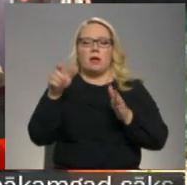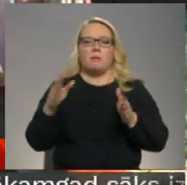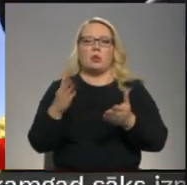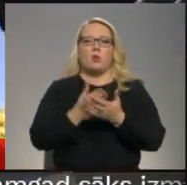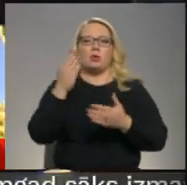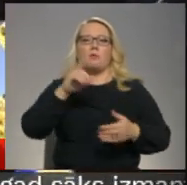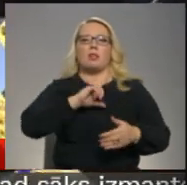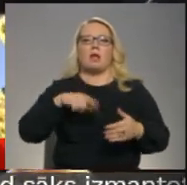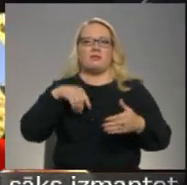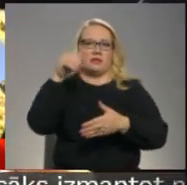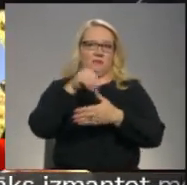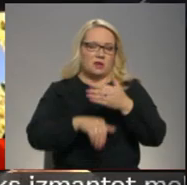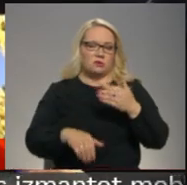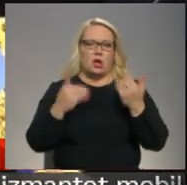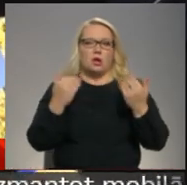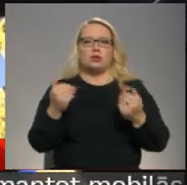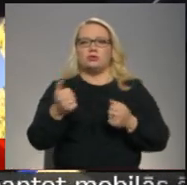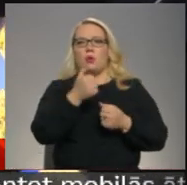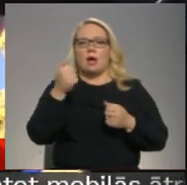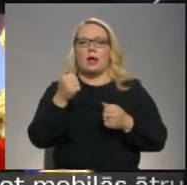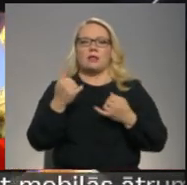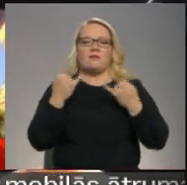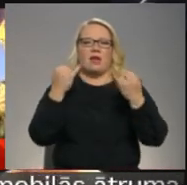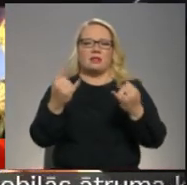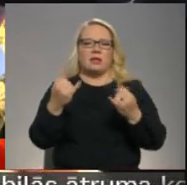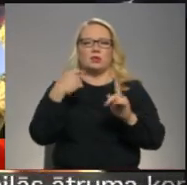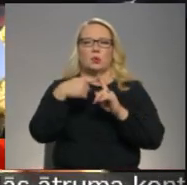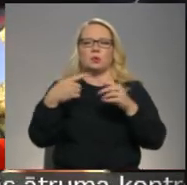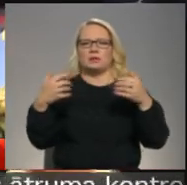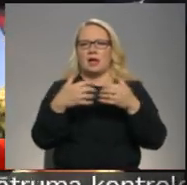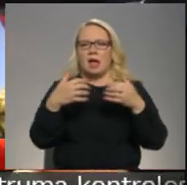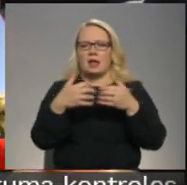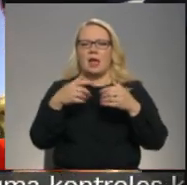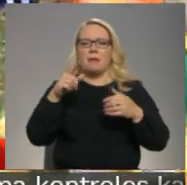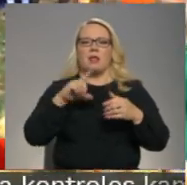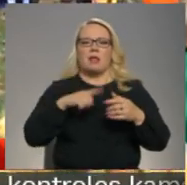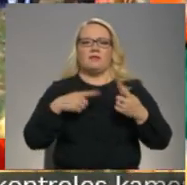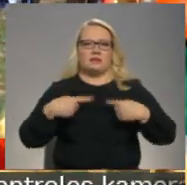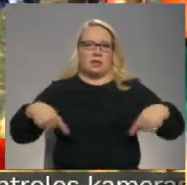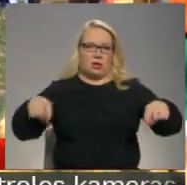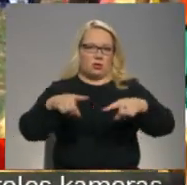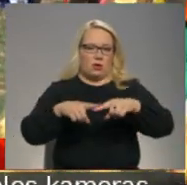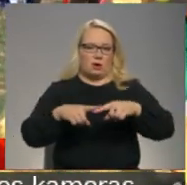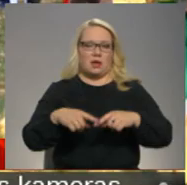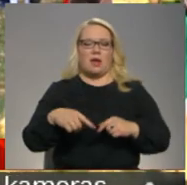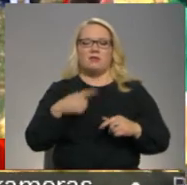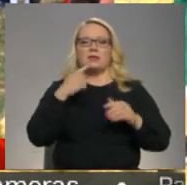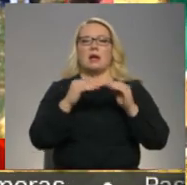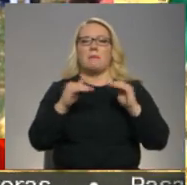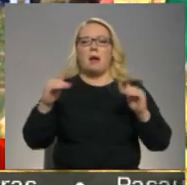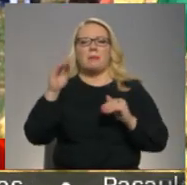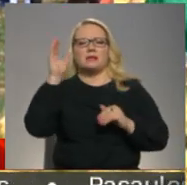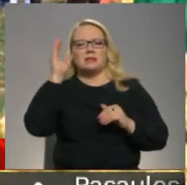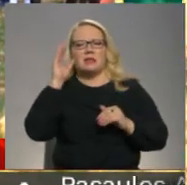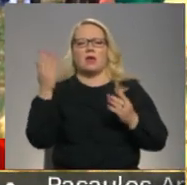Latvijas vēsturē. Šogad tās veltītas saules kaujai un krusta kariem Latvijas teritorijā. Pamat zināšanas noteikti, kaut